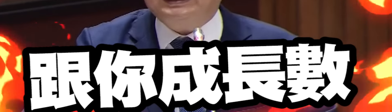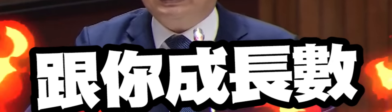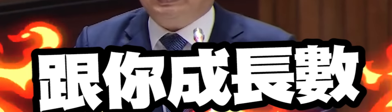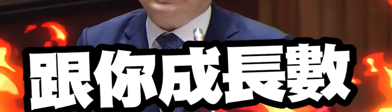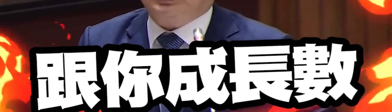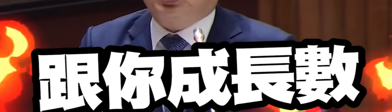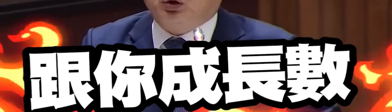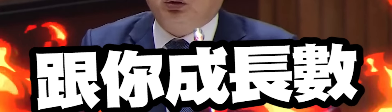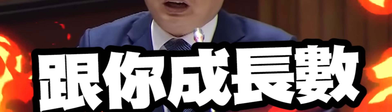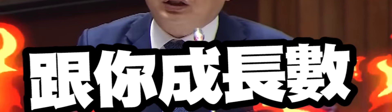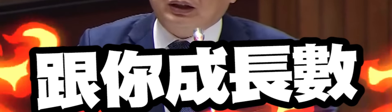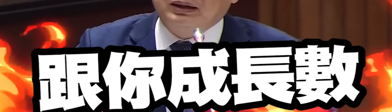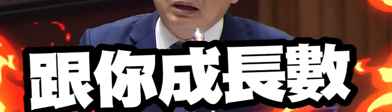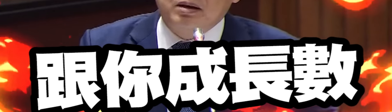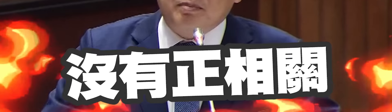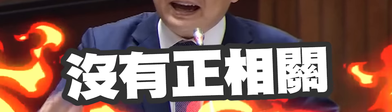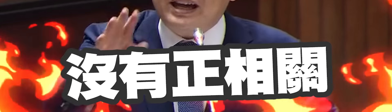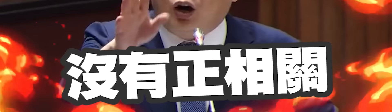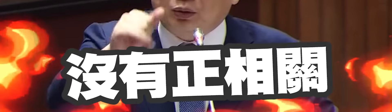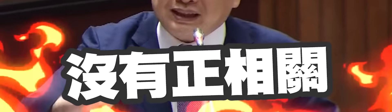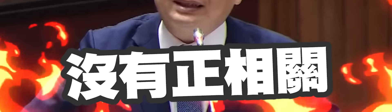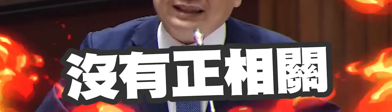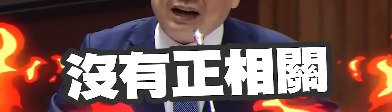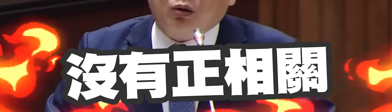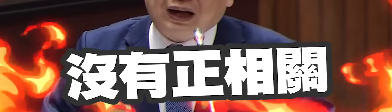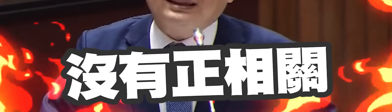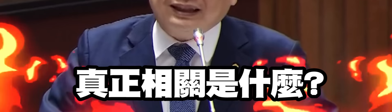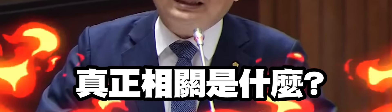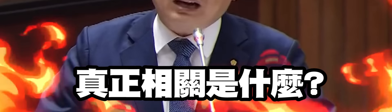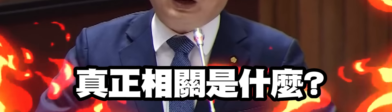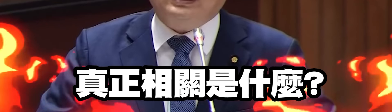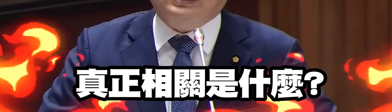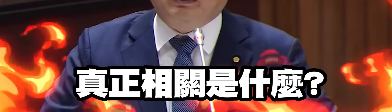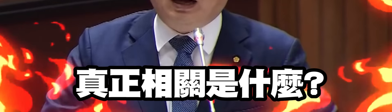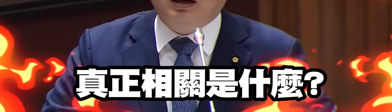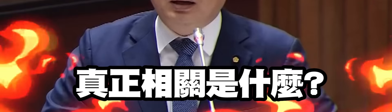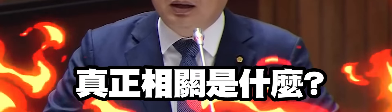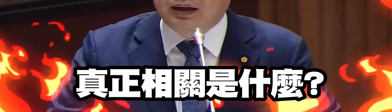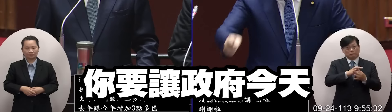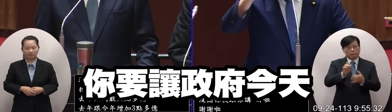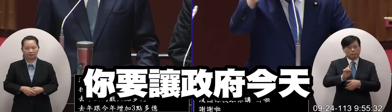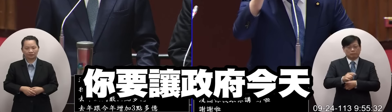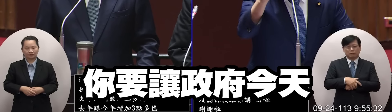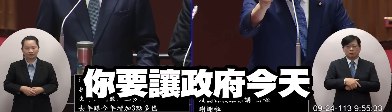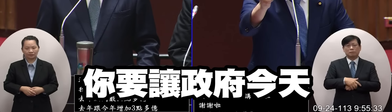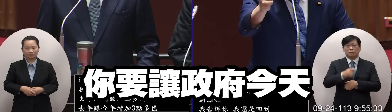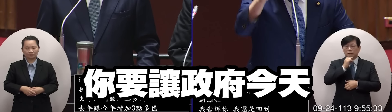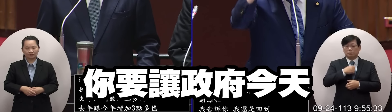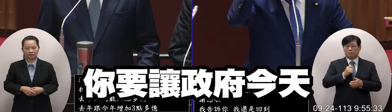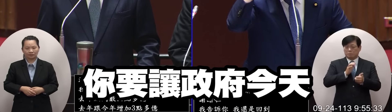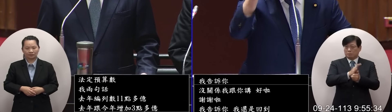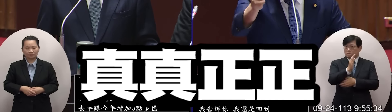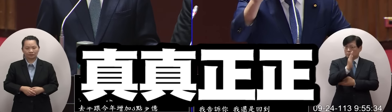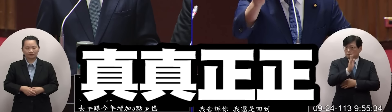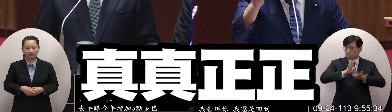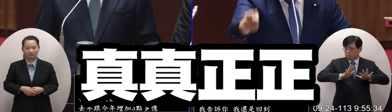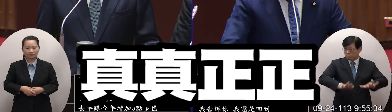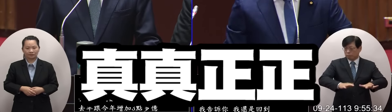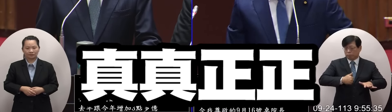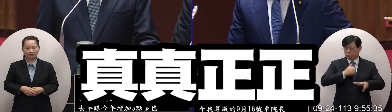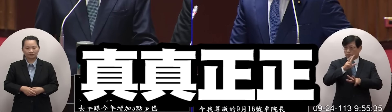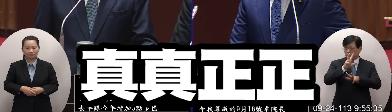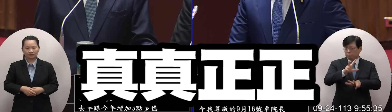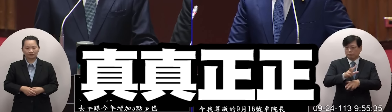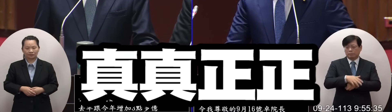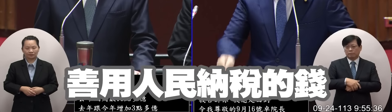数跟你现在成长数，我告诉你没有正相关。真的相关是什么？你要让政府今天真真